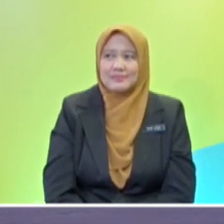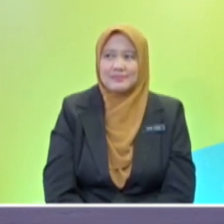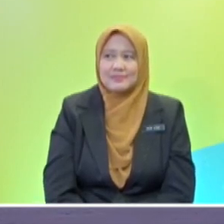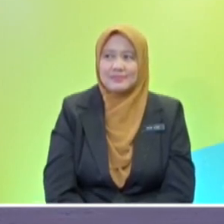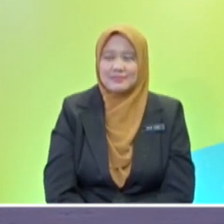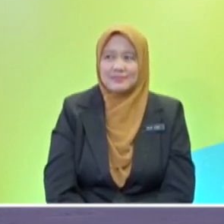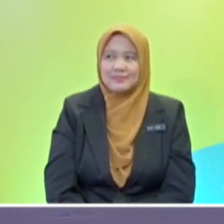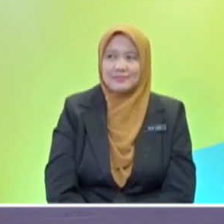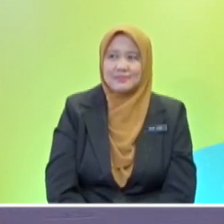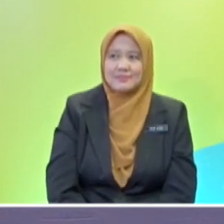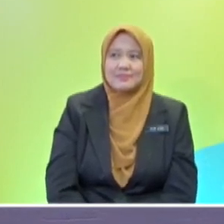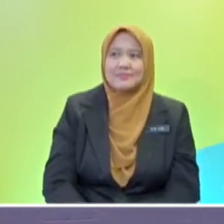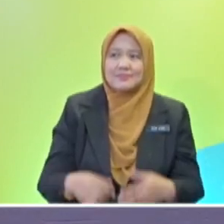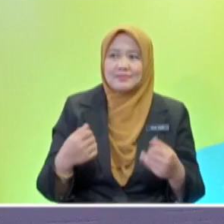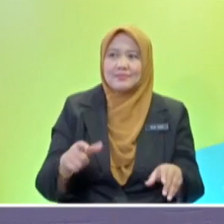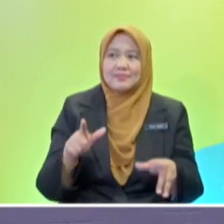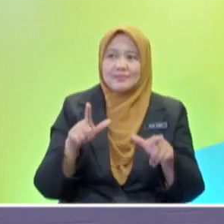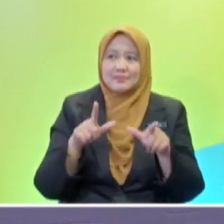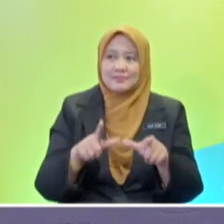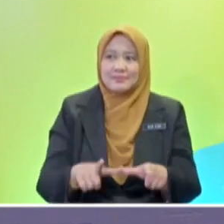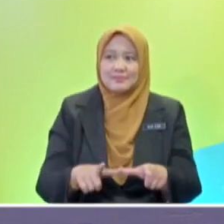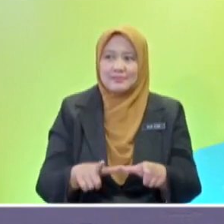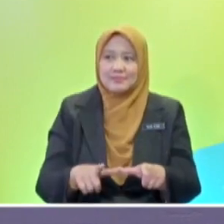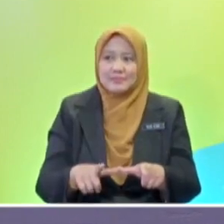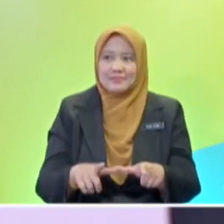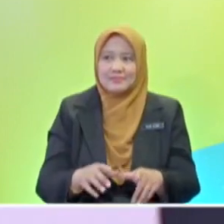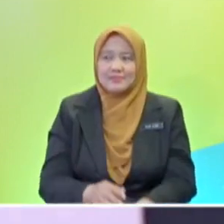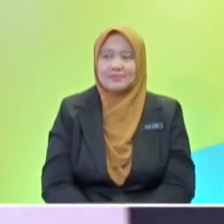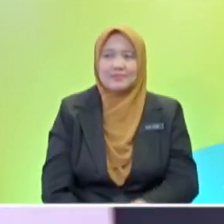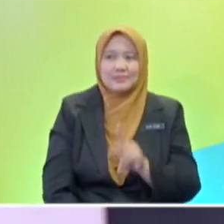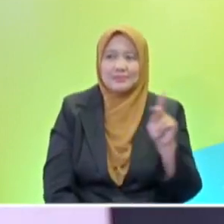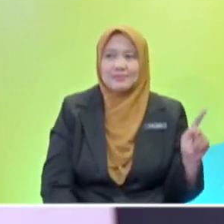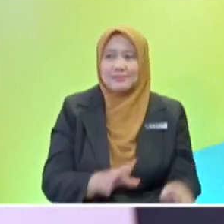sebelah kiri dan sebelah kanan ada sebelah kiri